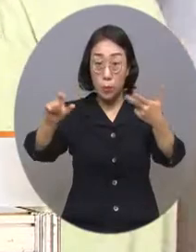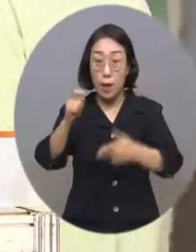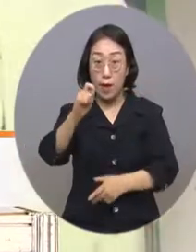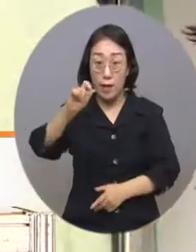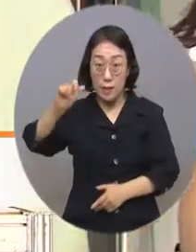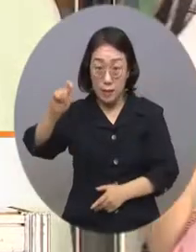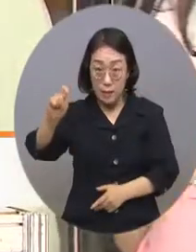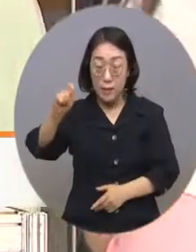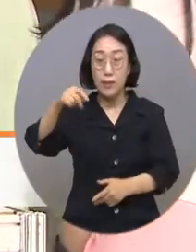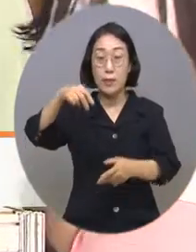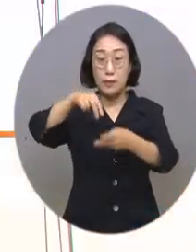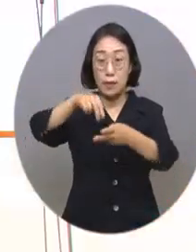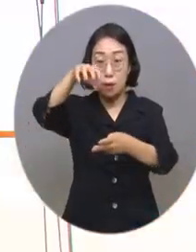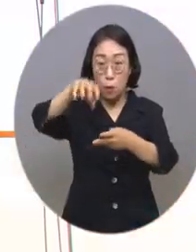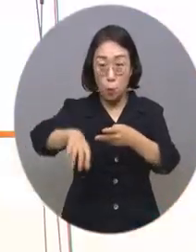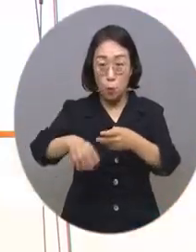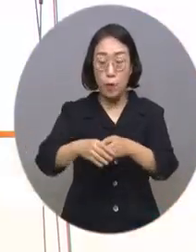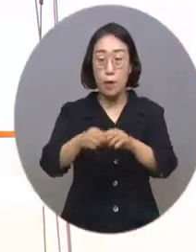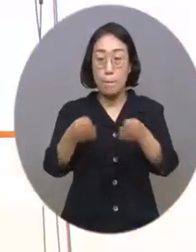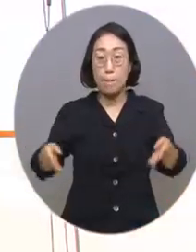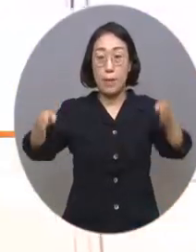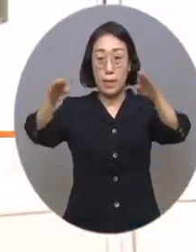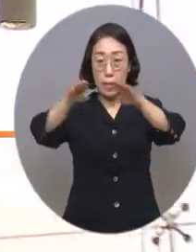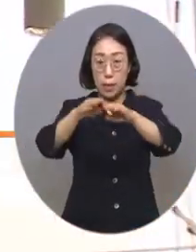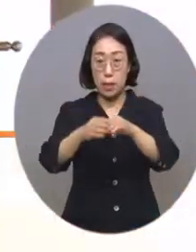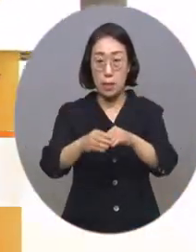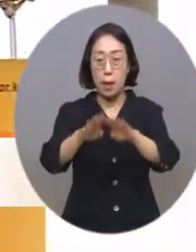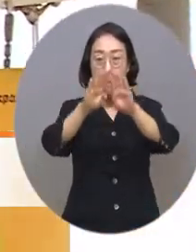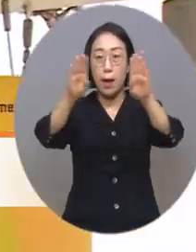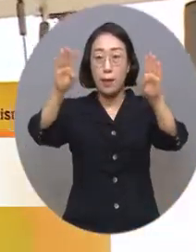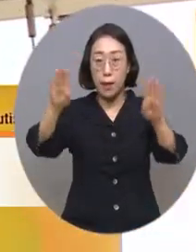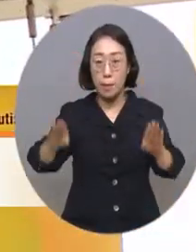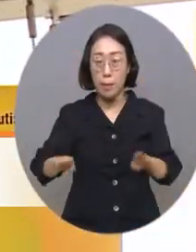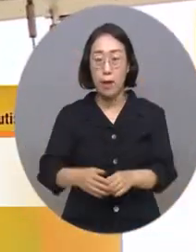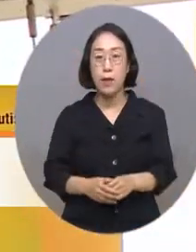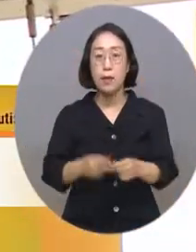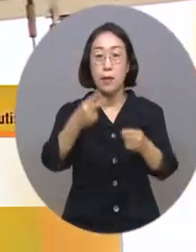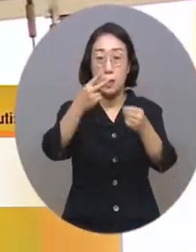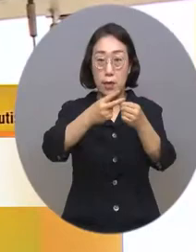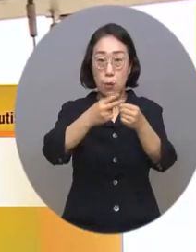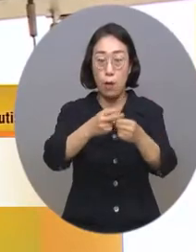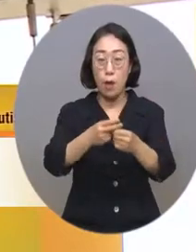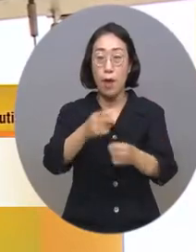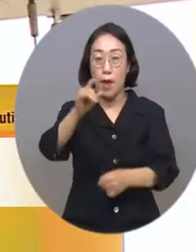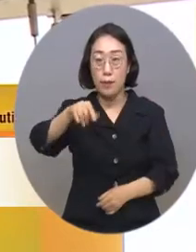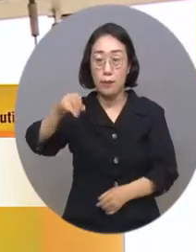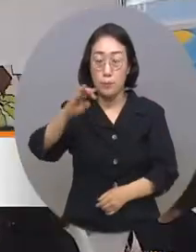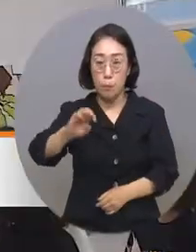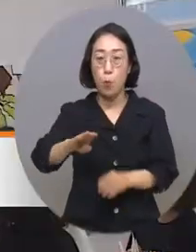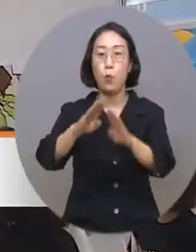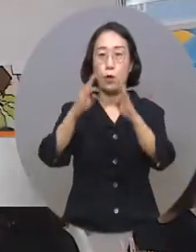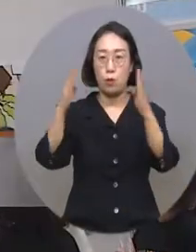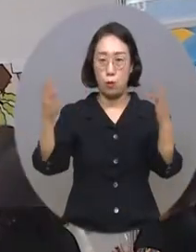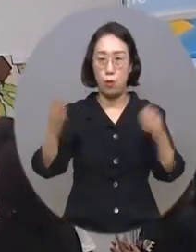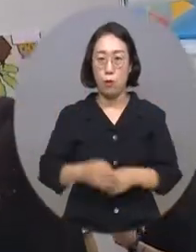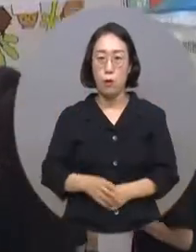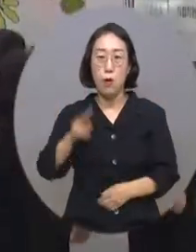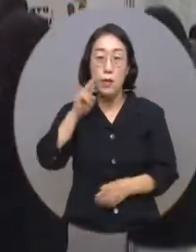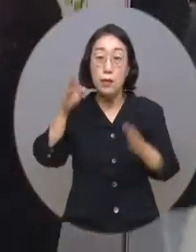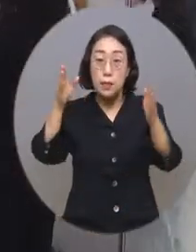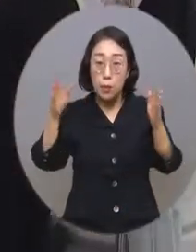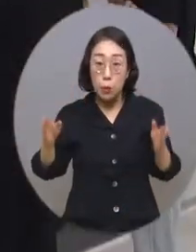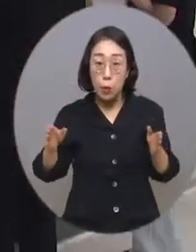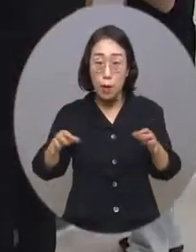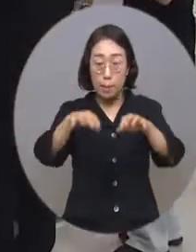AT센터 제2전시장에서 발달장애 전문방담회 제2회 오티즘 엑스포가 개최됐습니다. 이틀간 열린